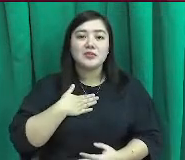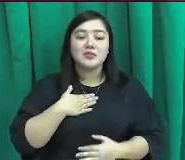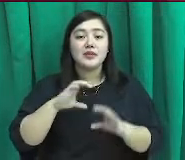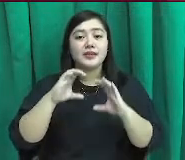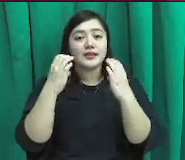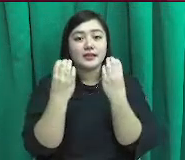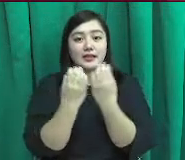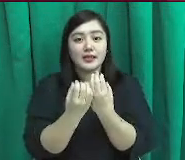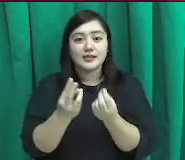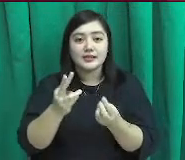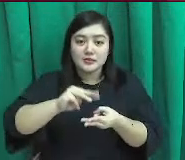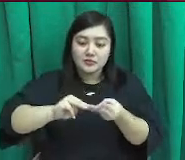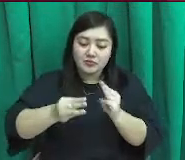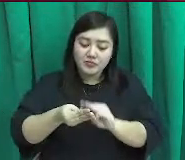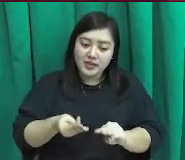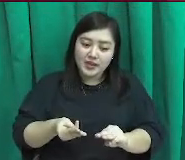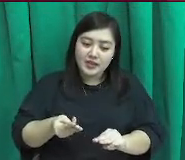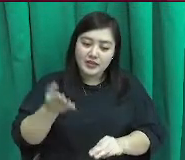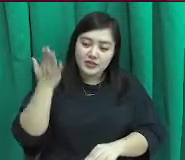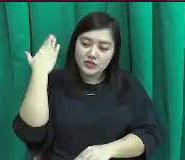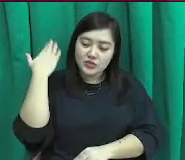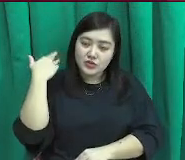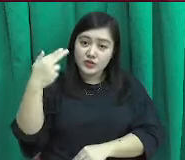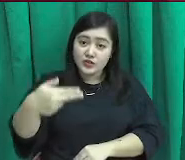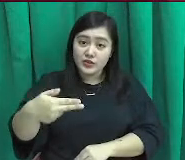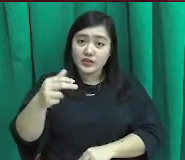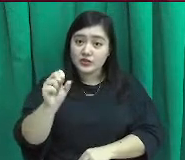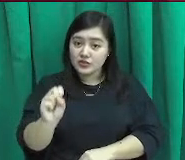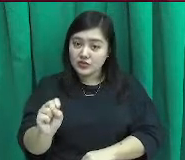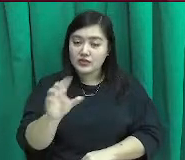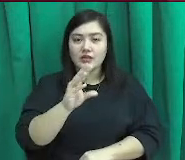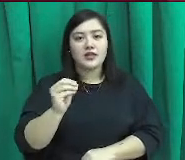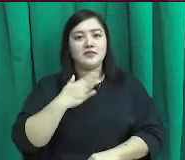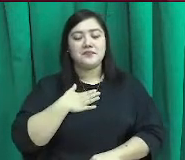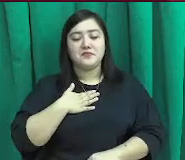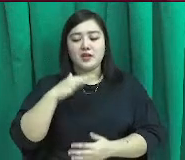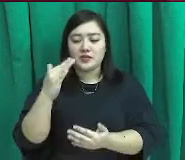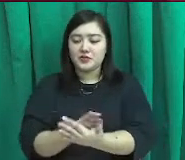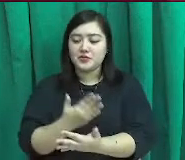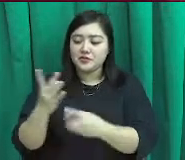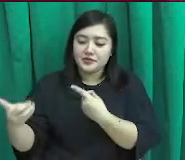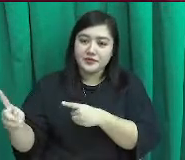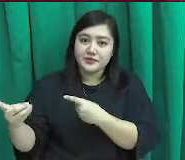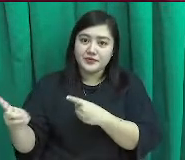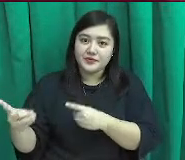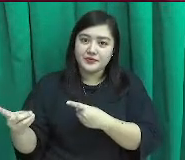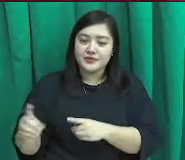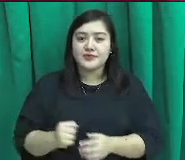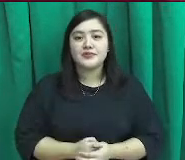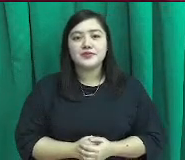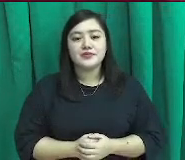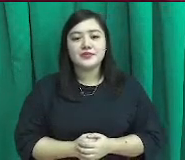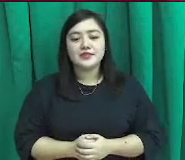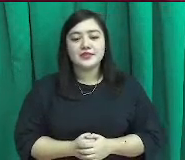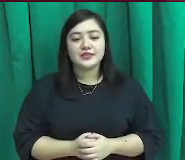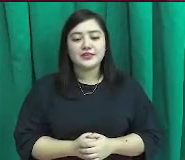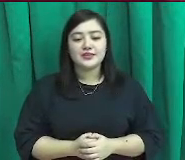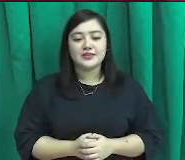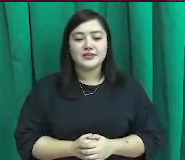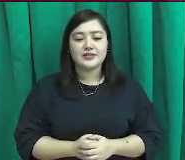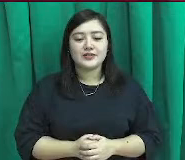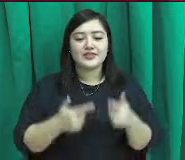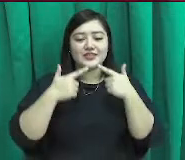school, at gayon din sa mga bago kong mga disciple. Magandang tanghali po sa inyo at lalong-lalo na sa iyo,